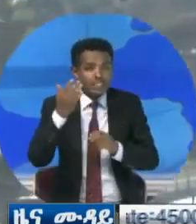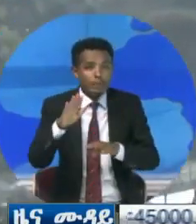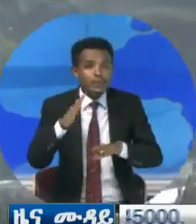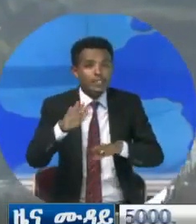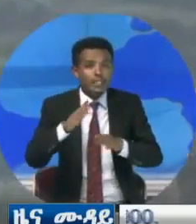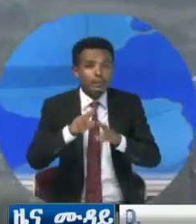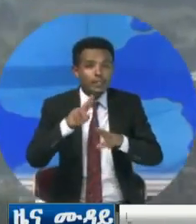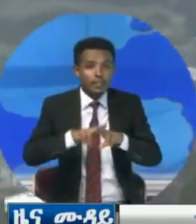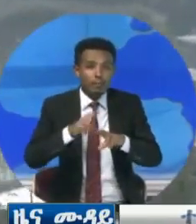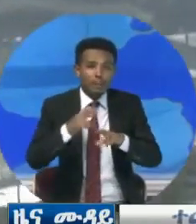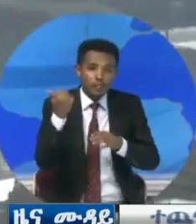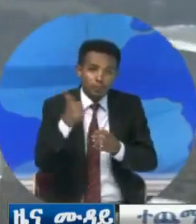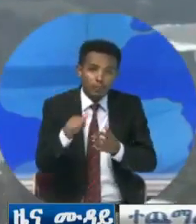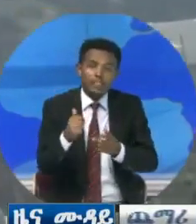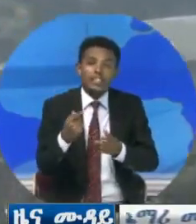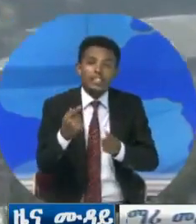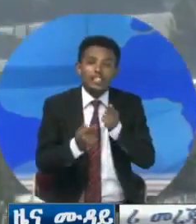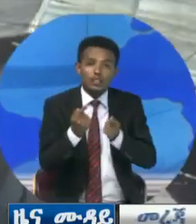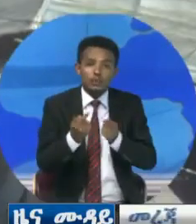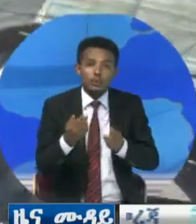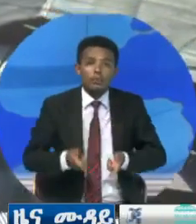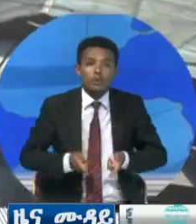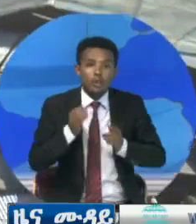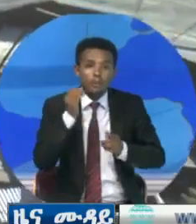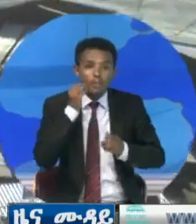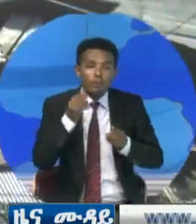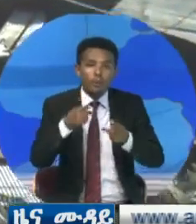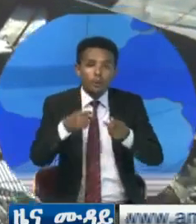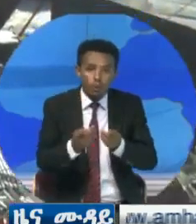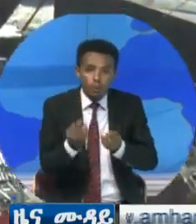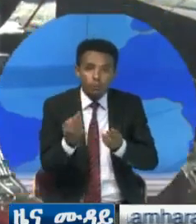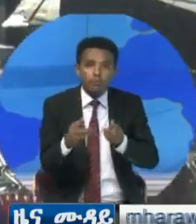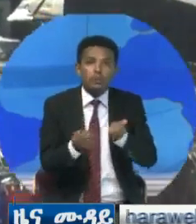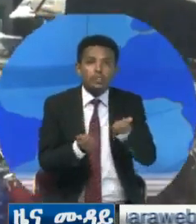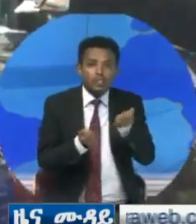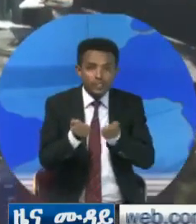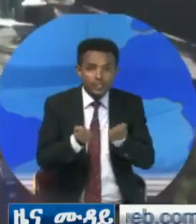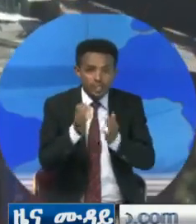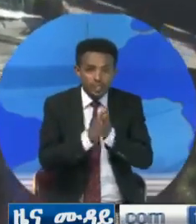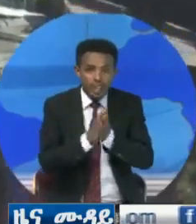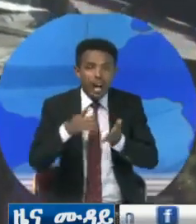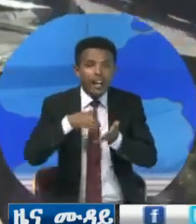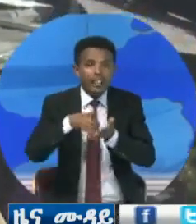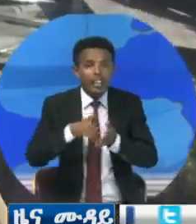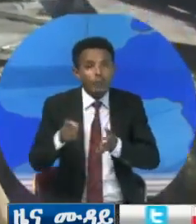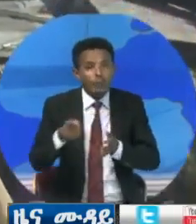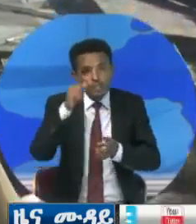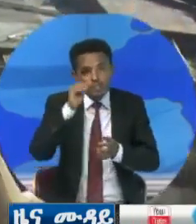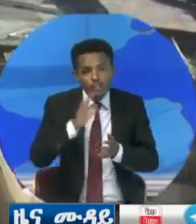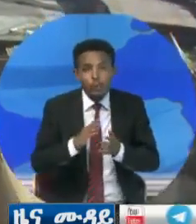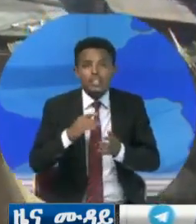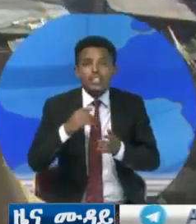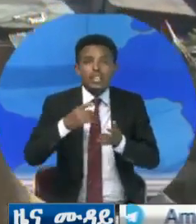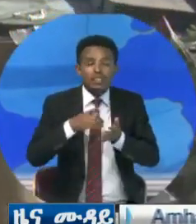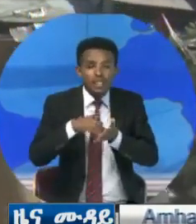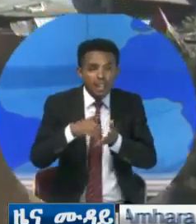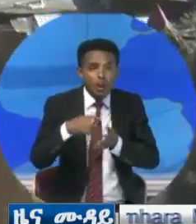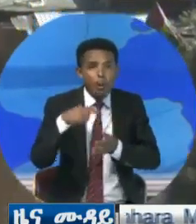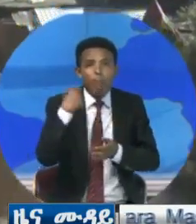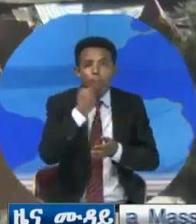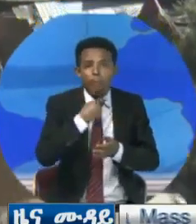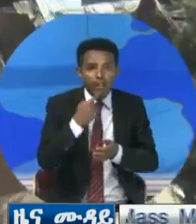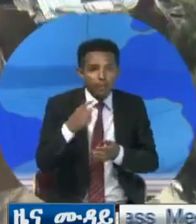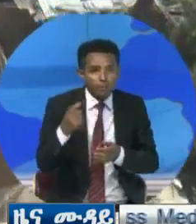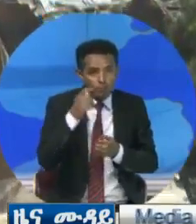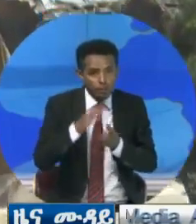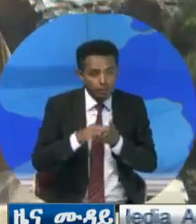እንደተቀመጠው ማንኛውም የንግድም ሆነ የመኖሪያ ቤት ቦታ ተሽከርካሪ ወይም ተመሳሳይ መገልገያ አከራይ የሆነ ሰው የተከራዩ ማንነት ለፍትህ ተቋማት